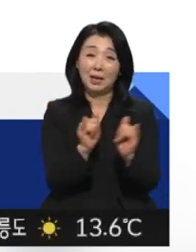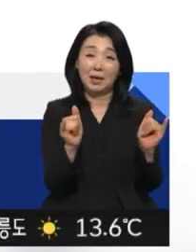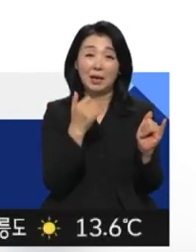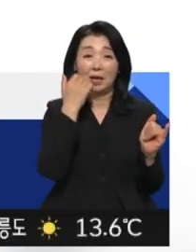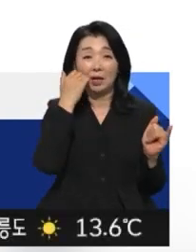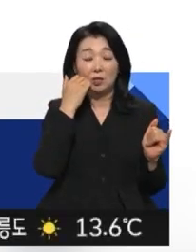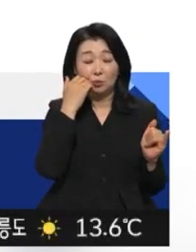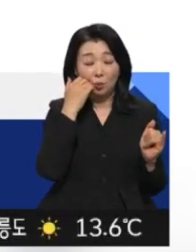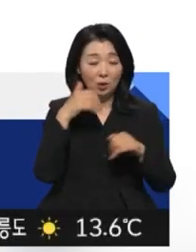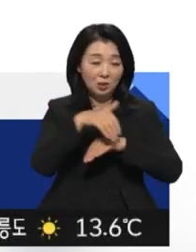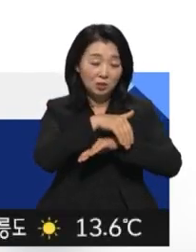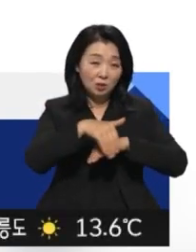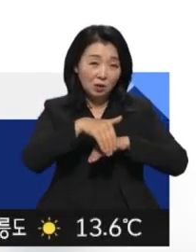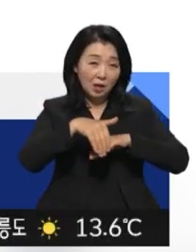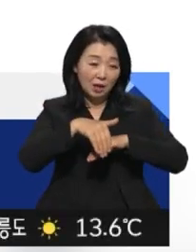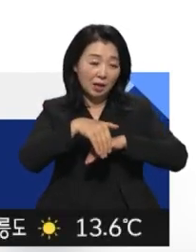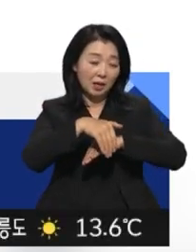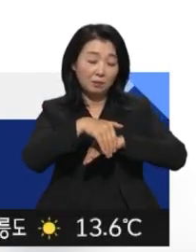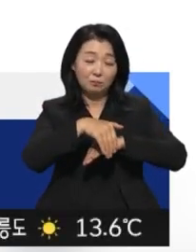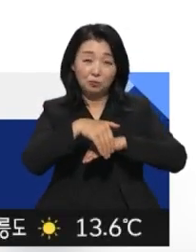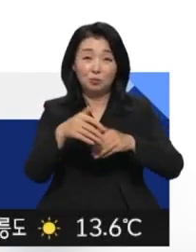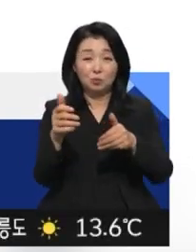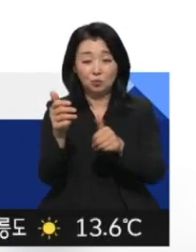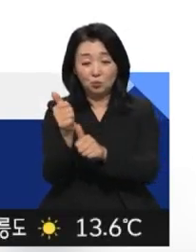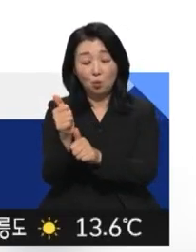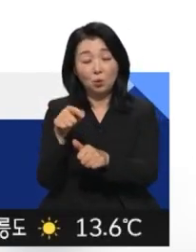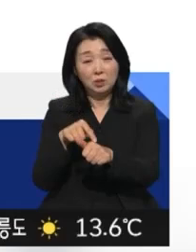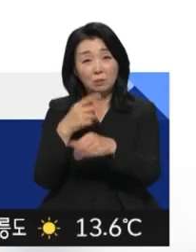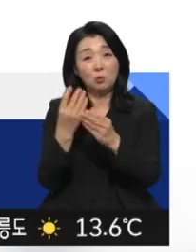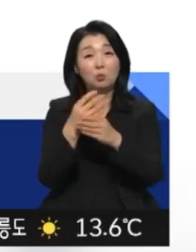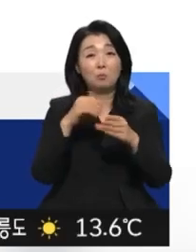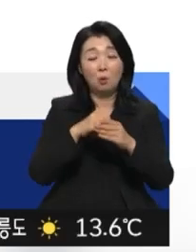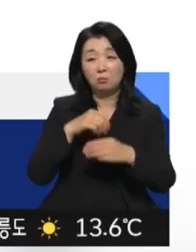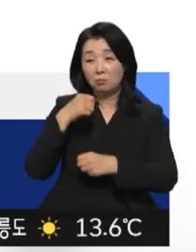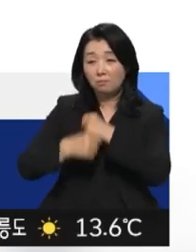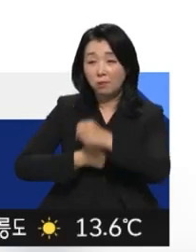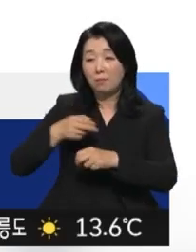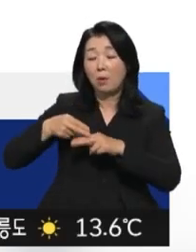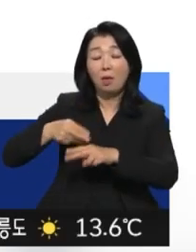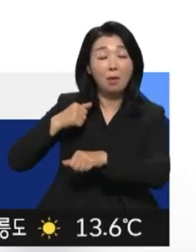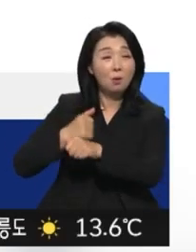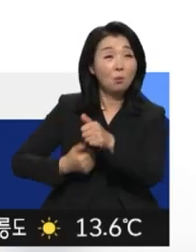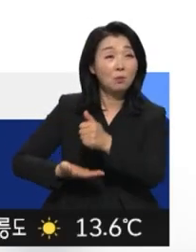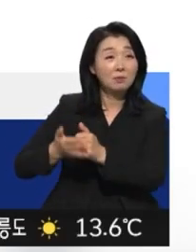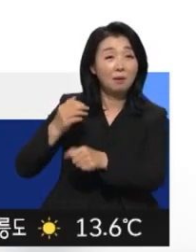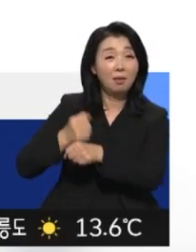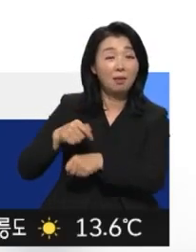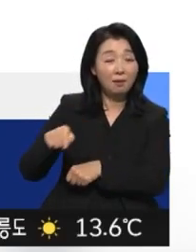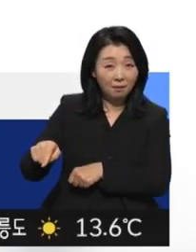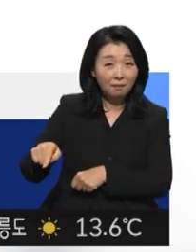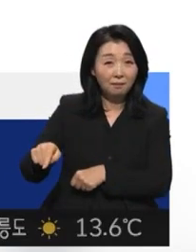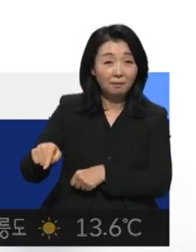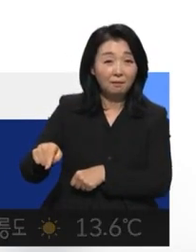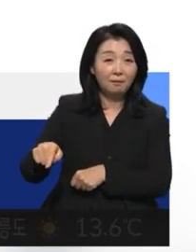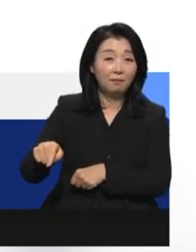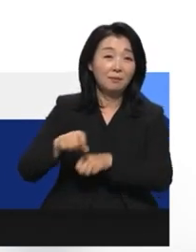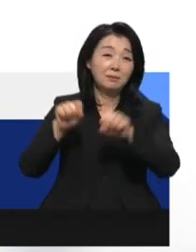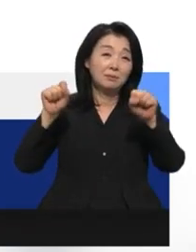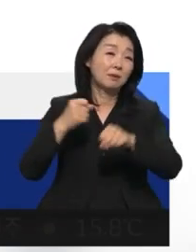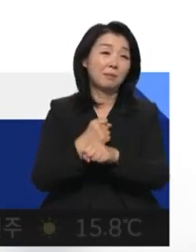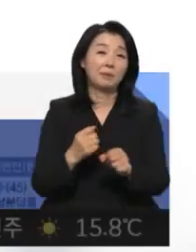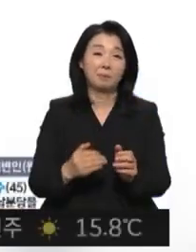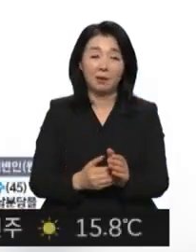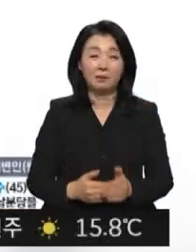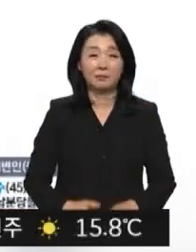조직사무부총장, 전략기획부총장 다 들어갑니다. 자기들 마음대로 공천하겠다라는 이제 최적의 구도를 다 완성시켜 놓은